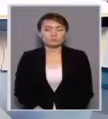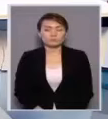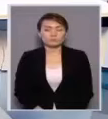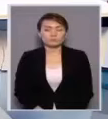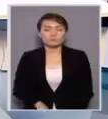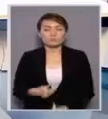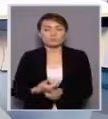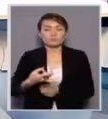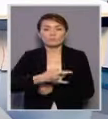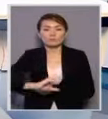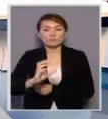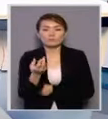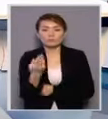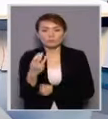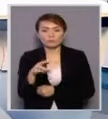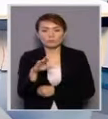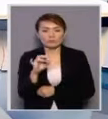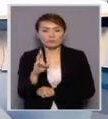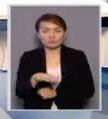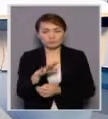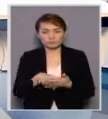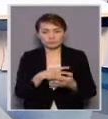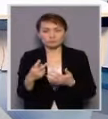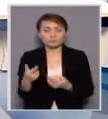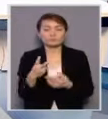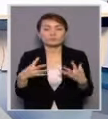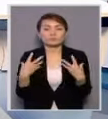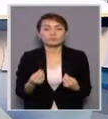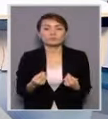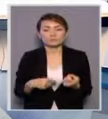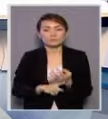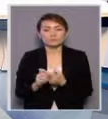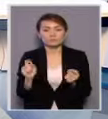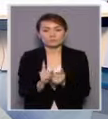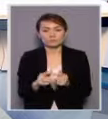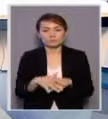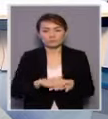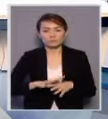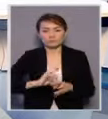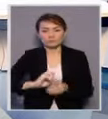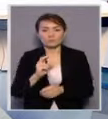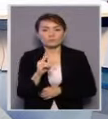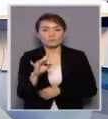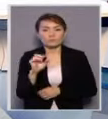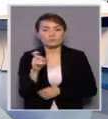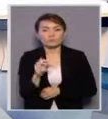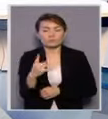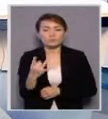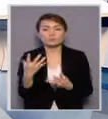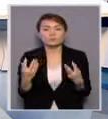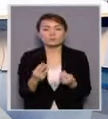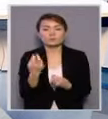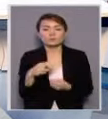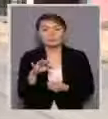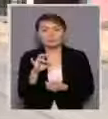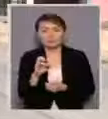глава региона серег shopkin о соответствии с графиком на 2 полугодие начал встречи с населением сила кину зик первым делом серег